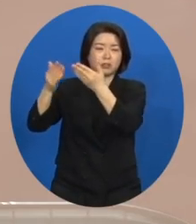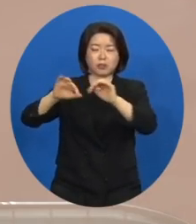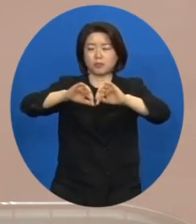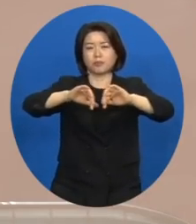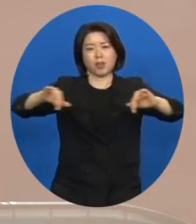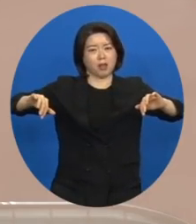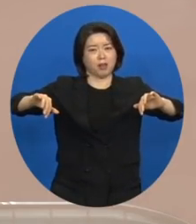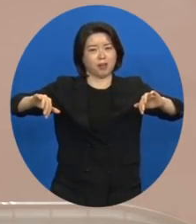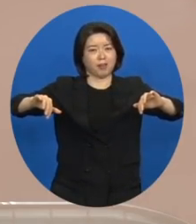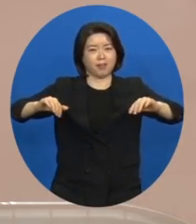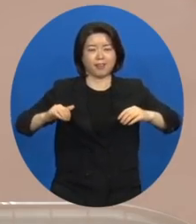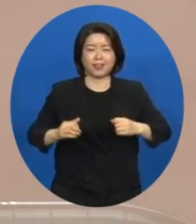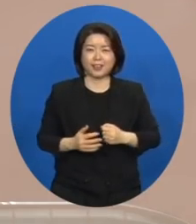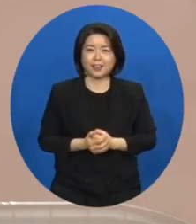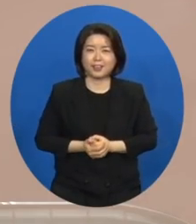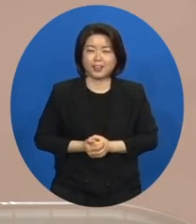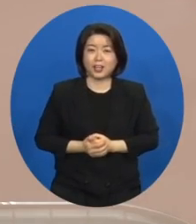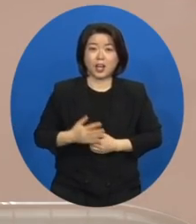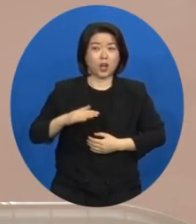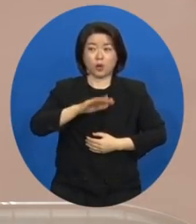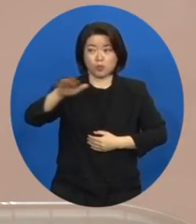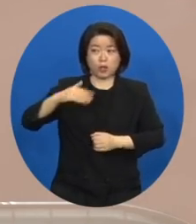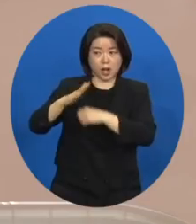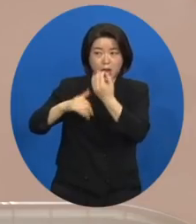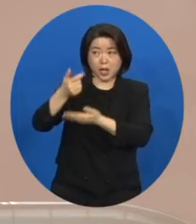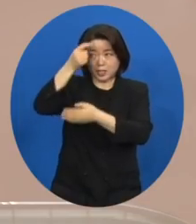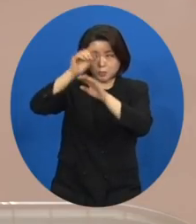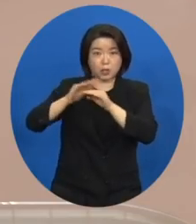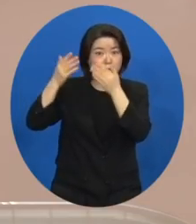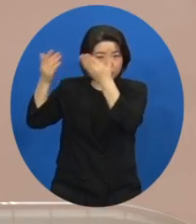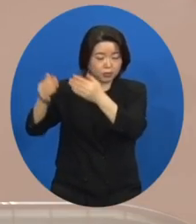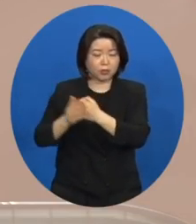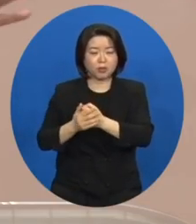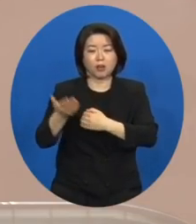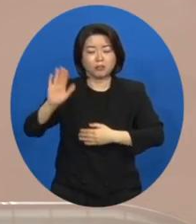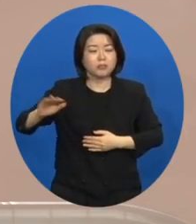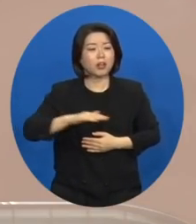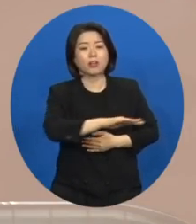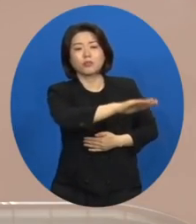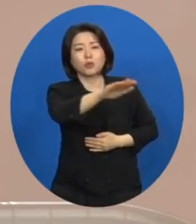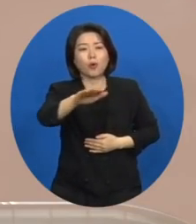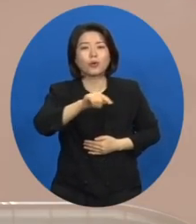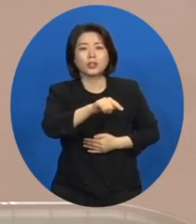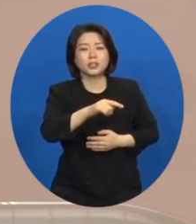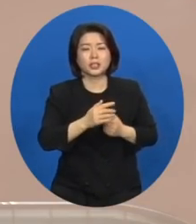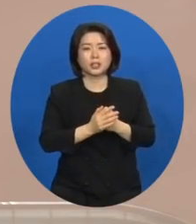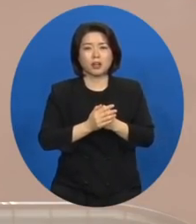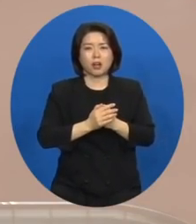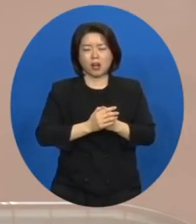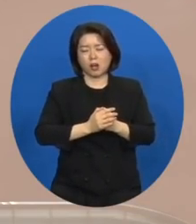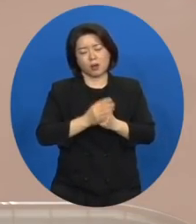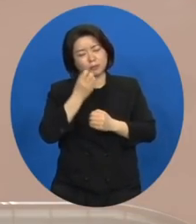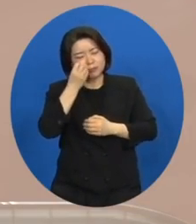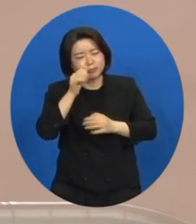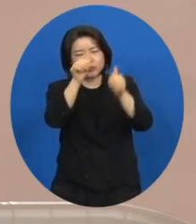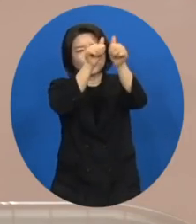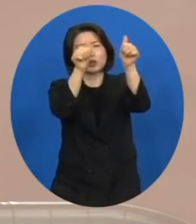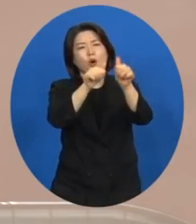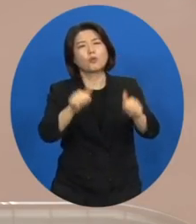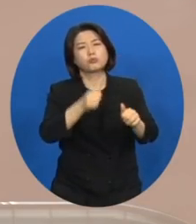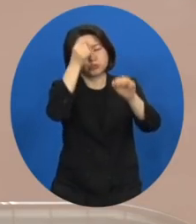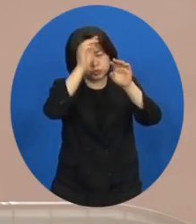있습니다 우리는 하나님의 배 한다 근데 너는 너희들은 엉뚱한 우상을 예배하고 있다라는